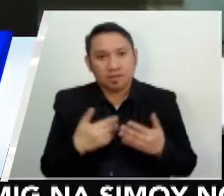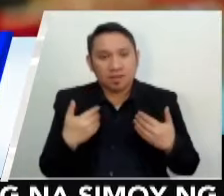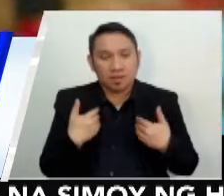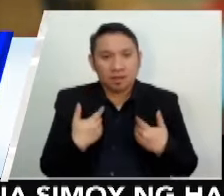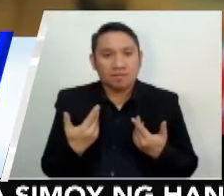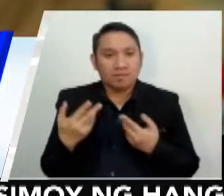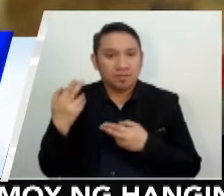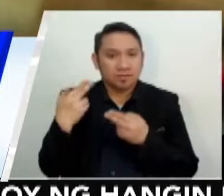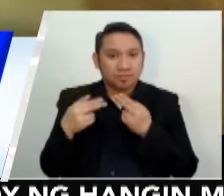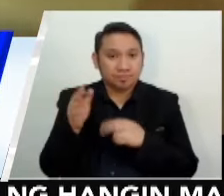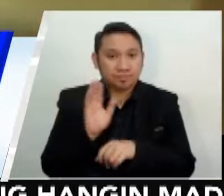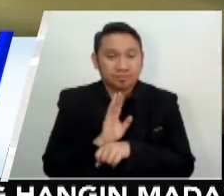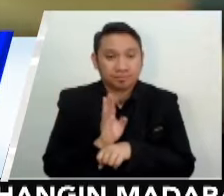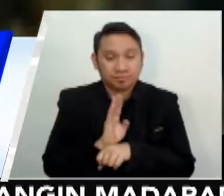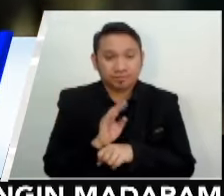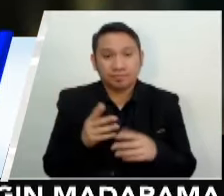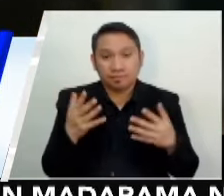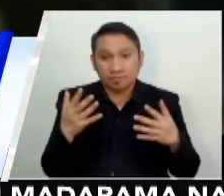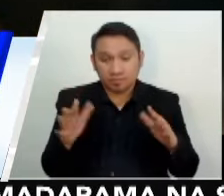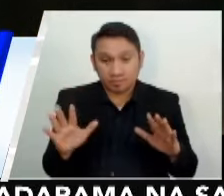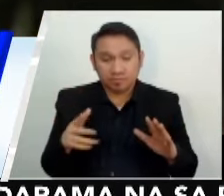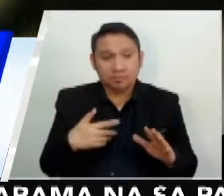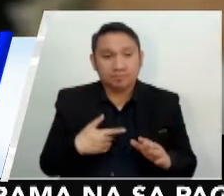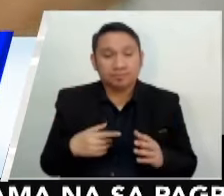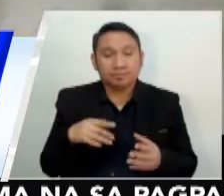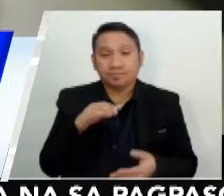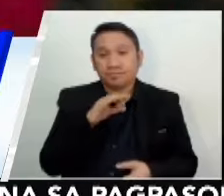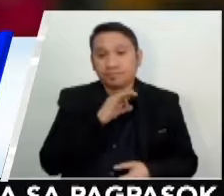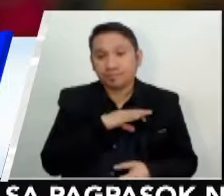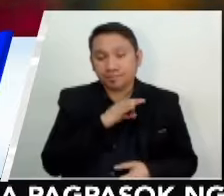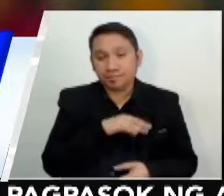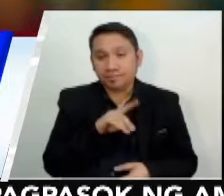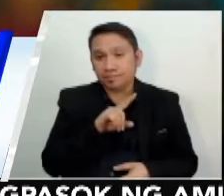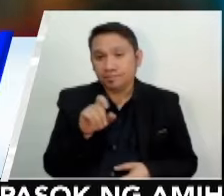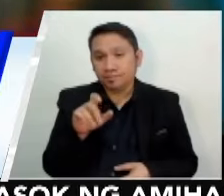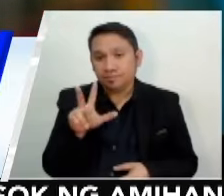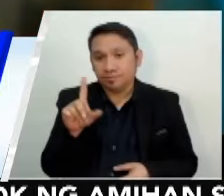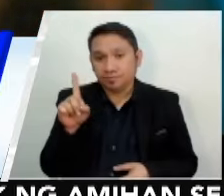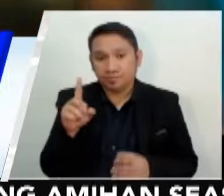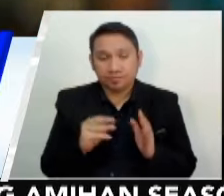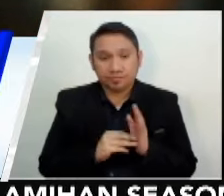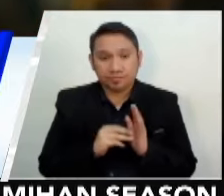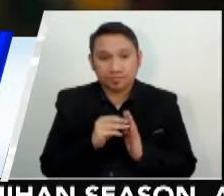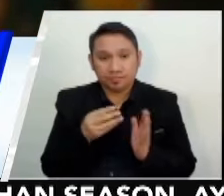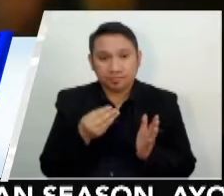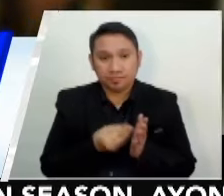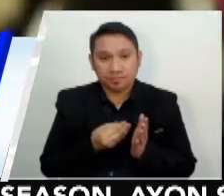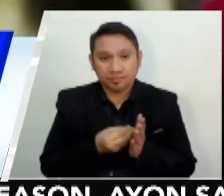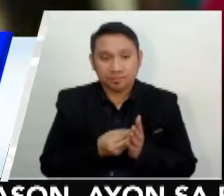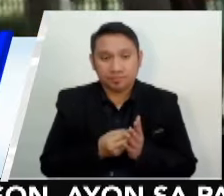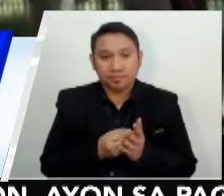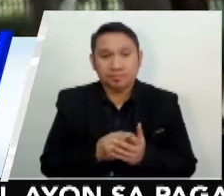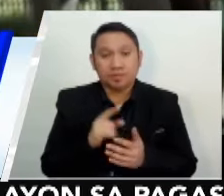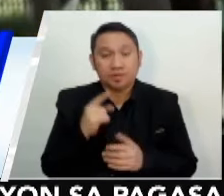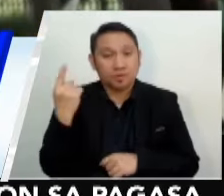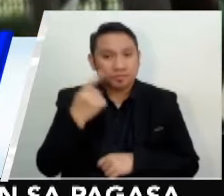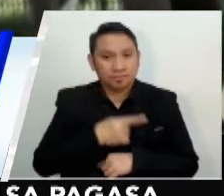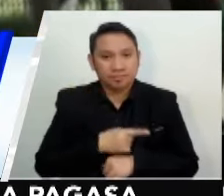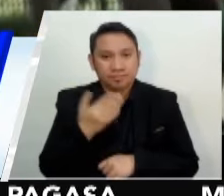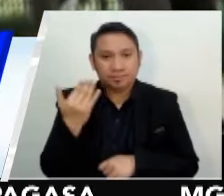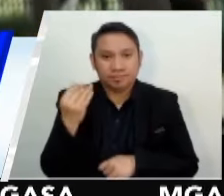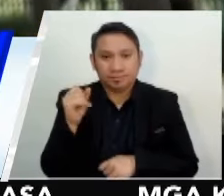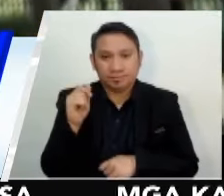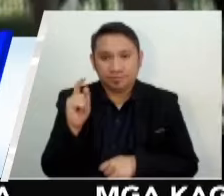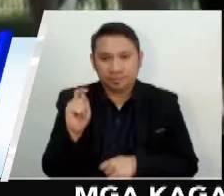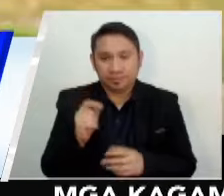pelikula matapos itong kumita ng 131 million pesos in a single day noong Sabado. As of